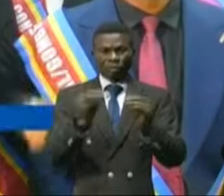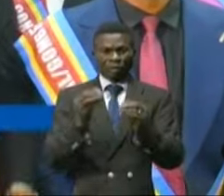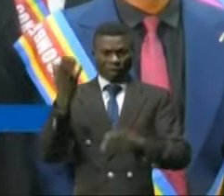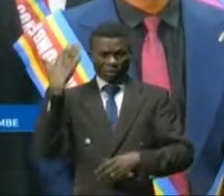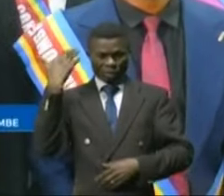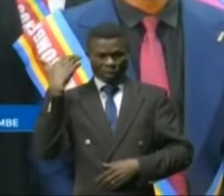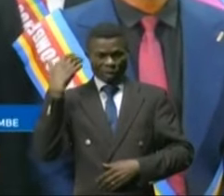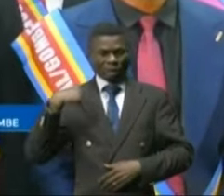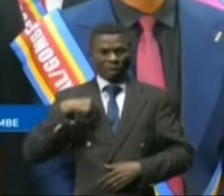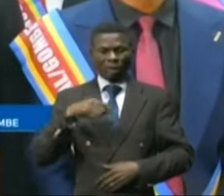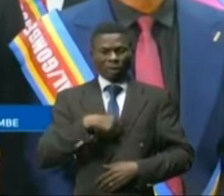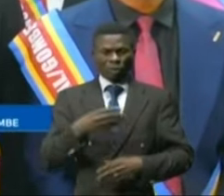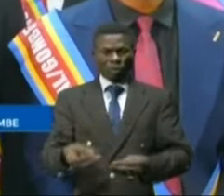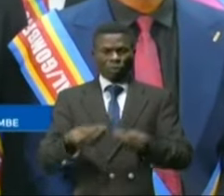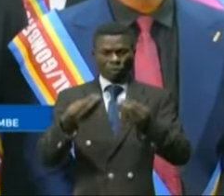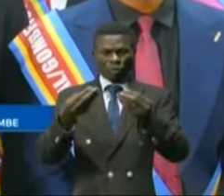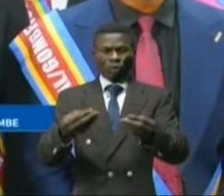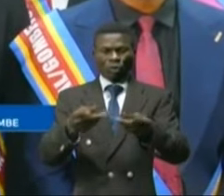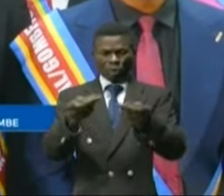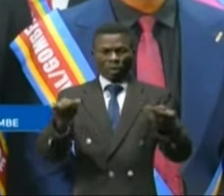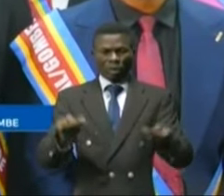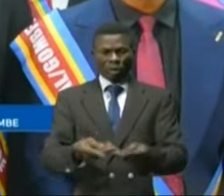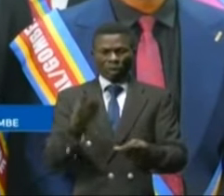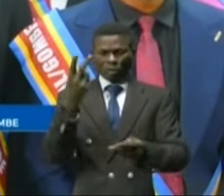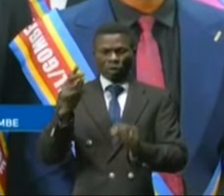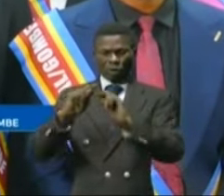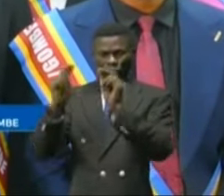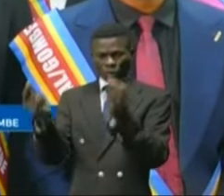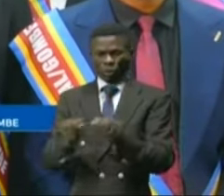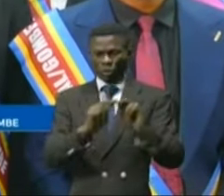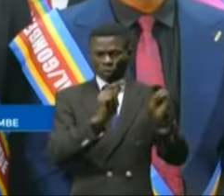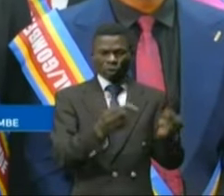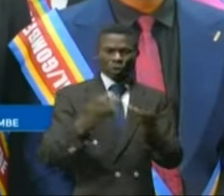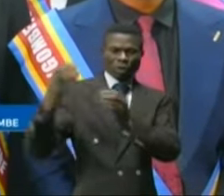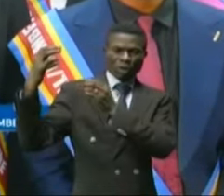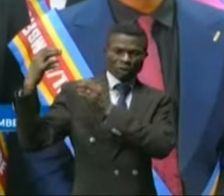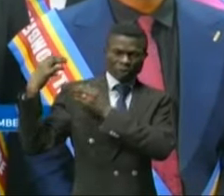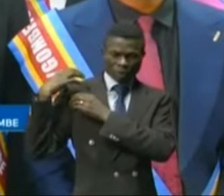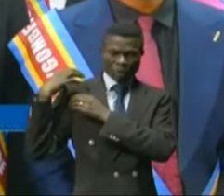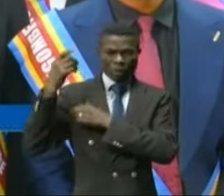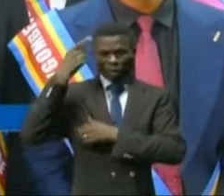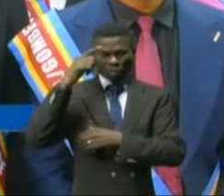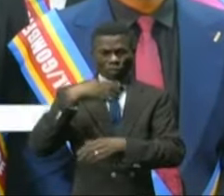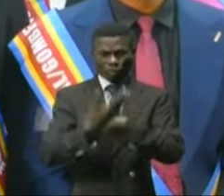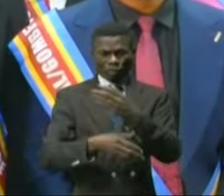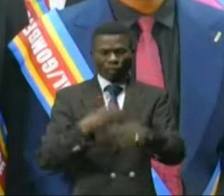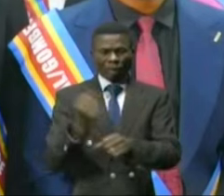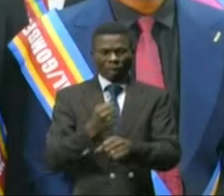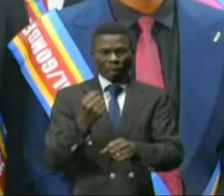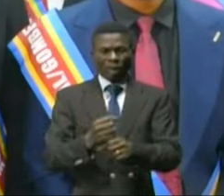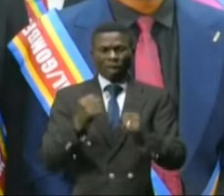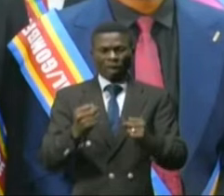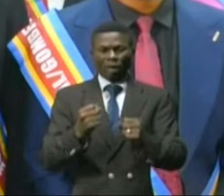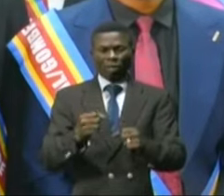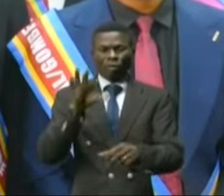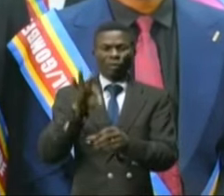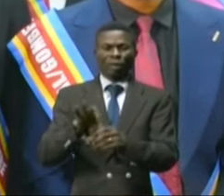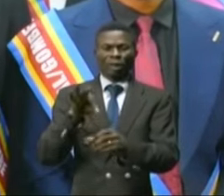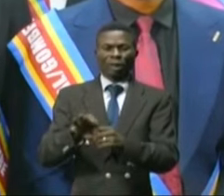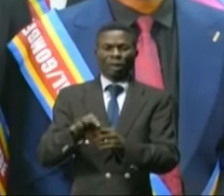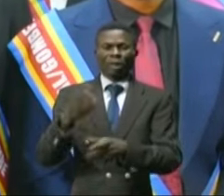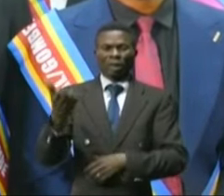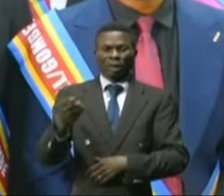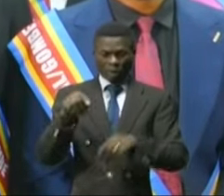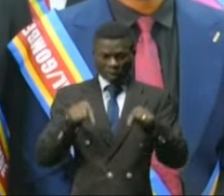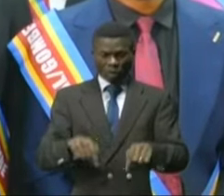eu à mettre en place des commissions qui étaient chargées de travailler sur le pouvoir des élus. Et